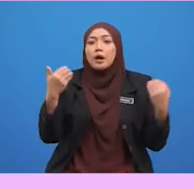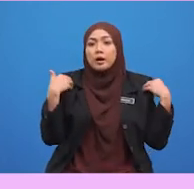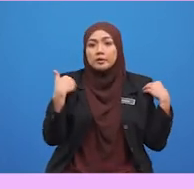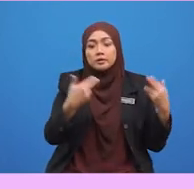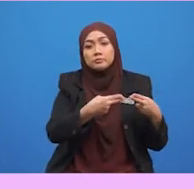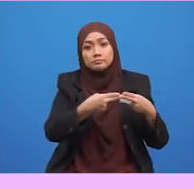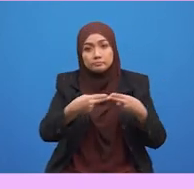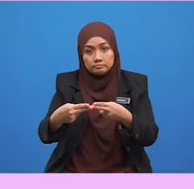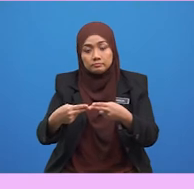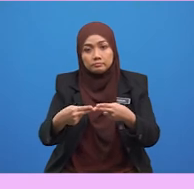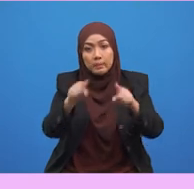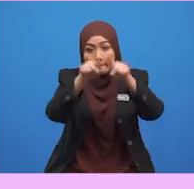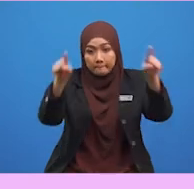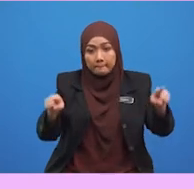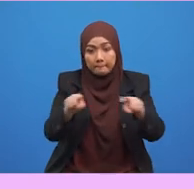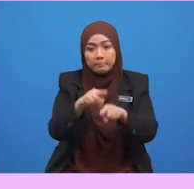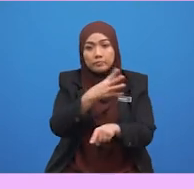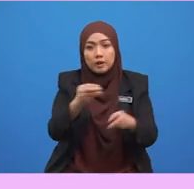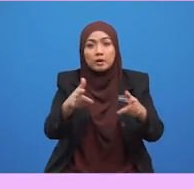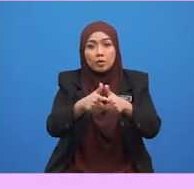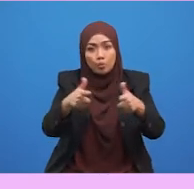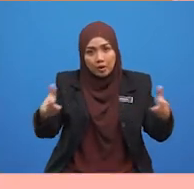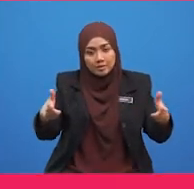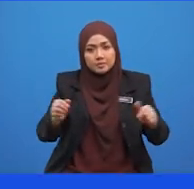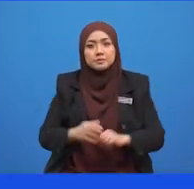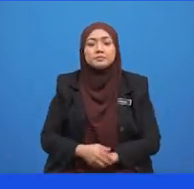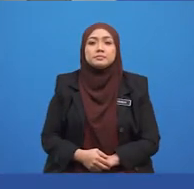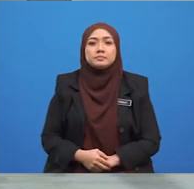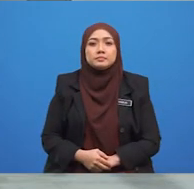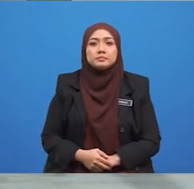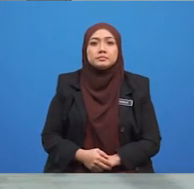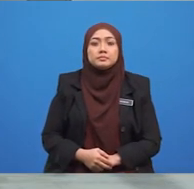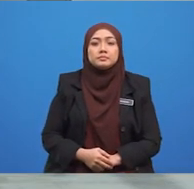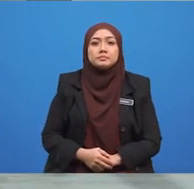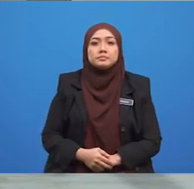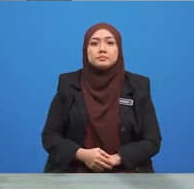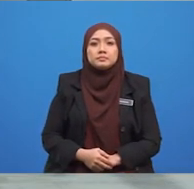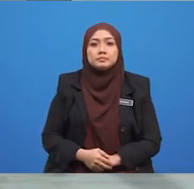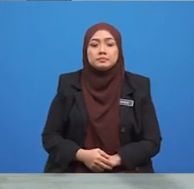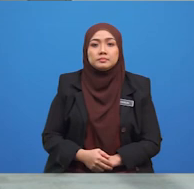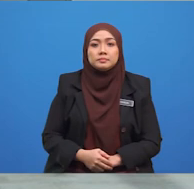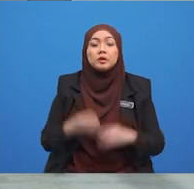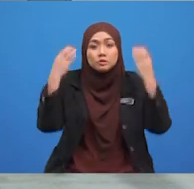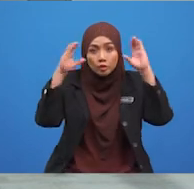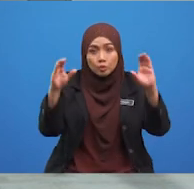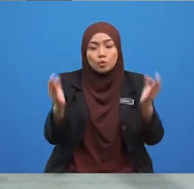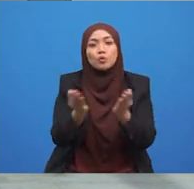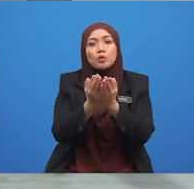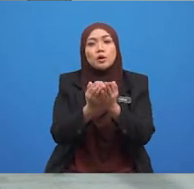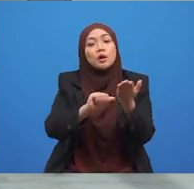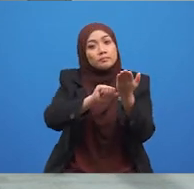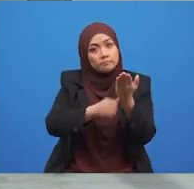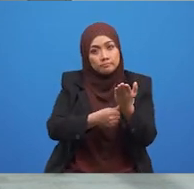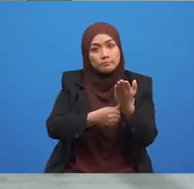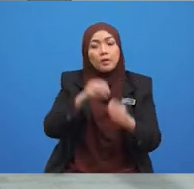berkaitan perimeter dan luas dengan baik selepas ini. Akhir kata, cikgu doakan